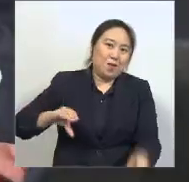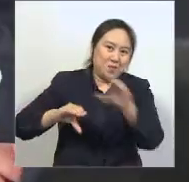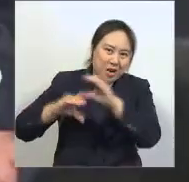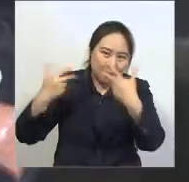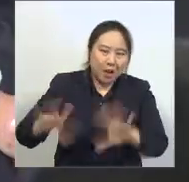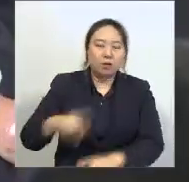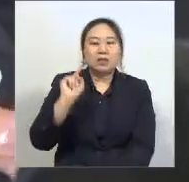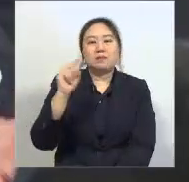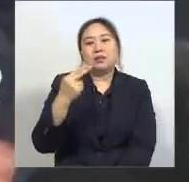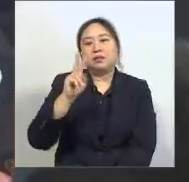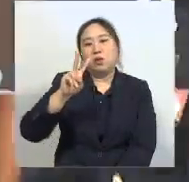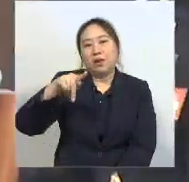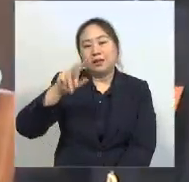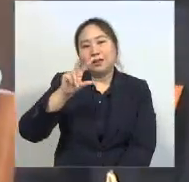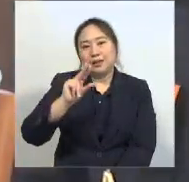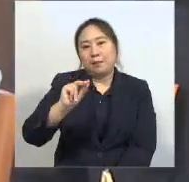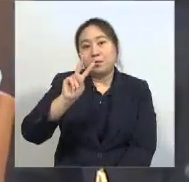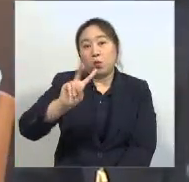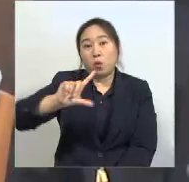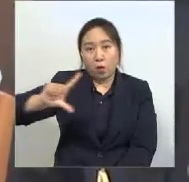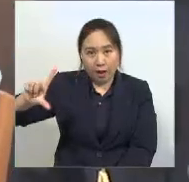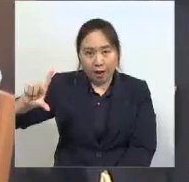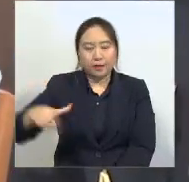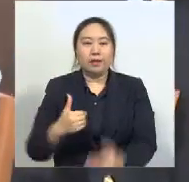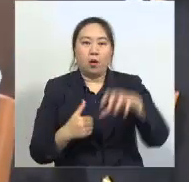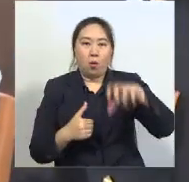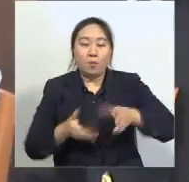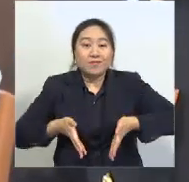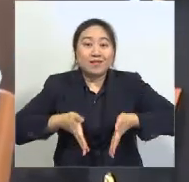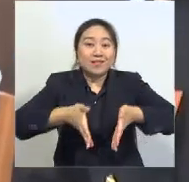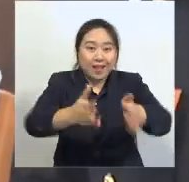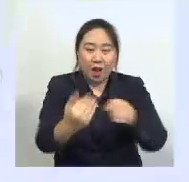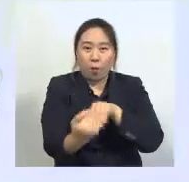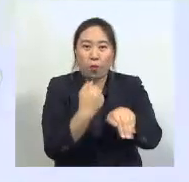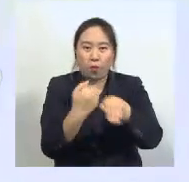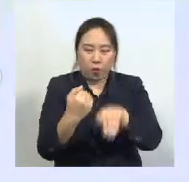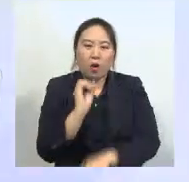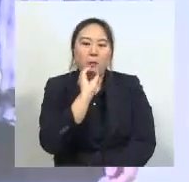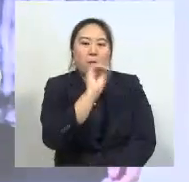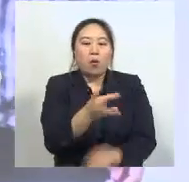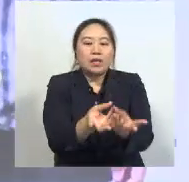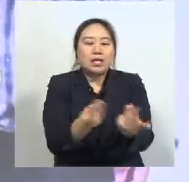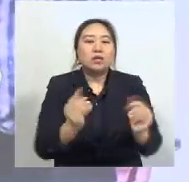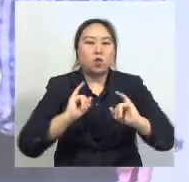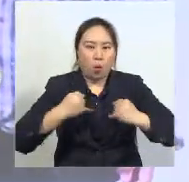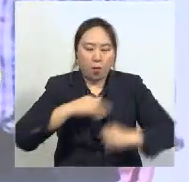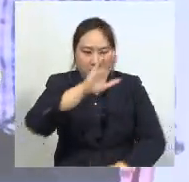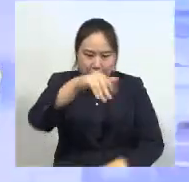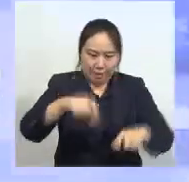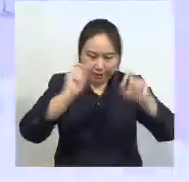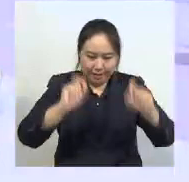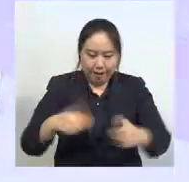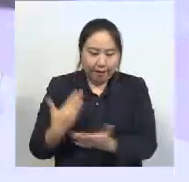งเงิน 12,032 ล้านบาทกรมทางหลวงได้ดำเนินการแจ้งผู้ถูกเวรคืนให้มาทำสัญญารับ